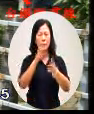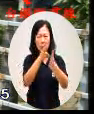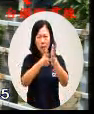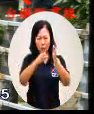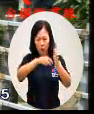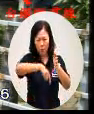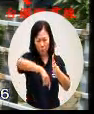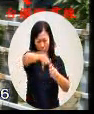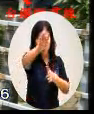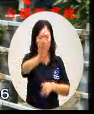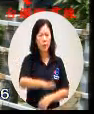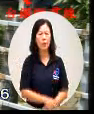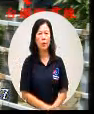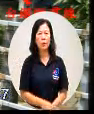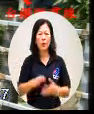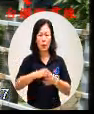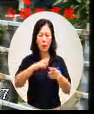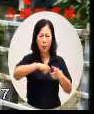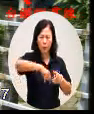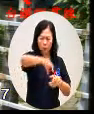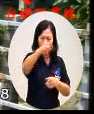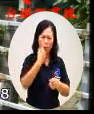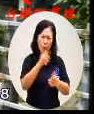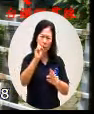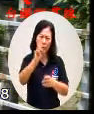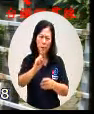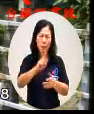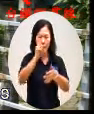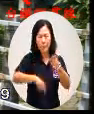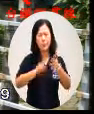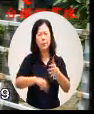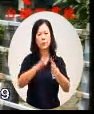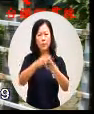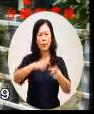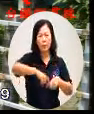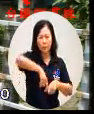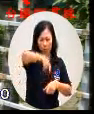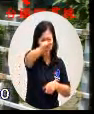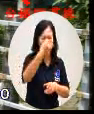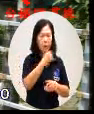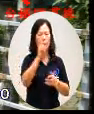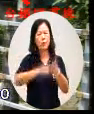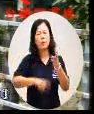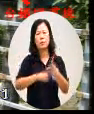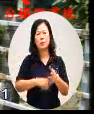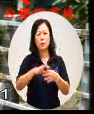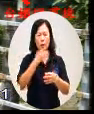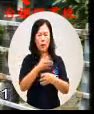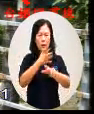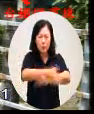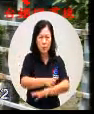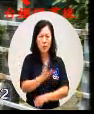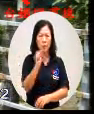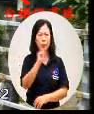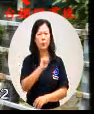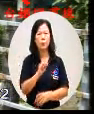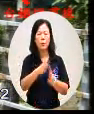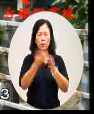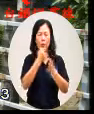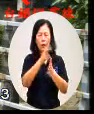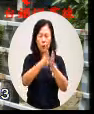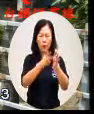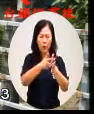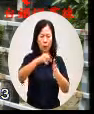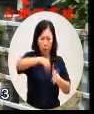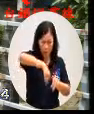线，啊，要安那跨过，足简单，那个地价呢，用来趴落，那拢免经过这个。铁机咯，那个地价